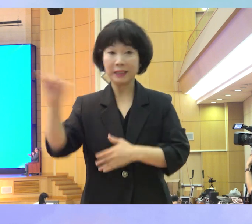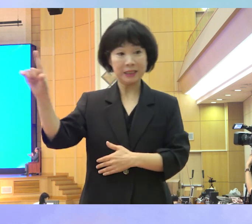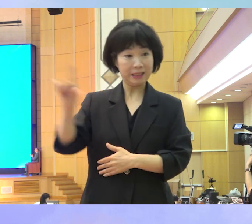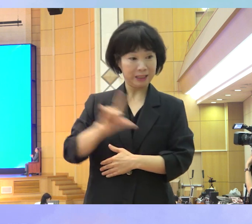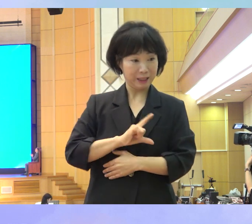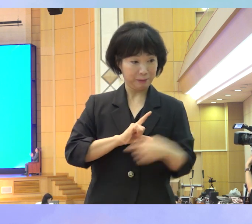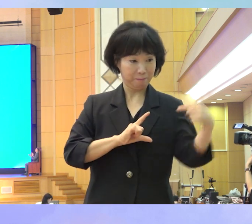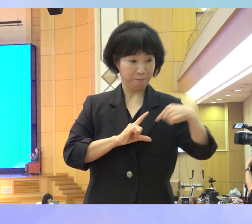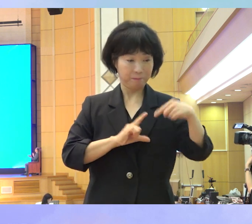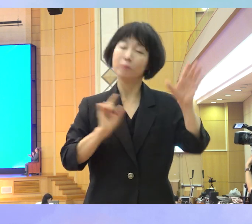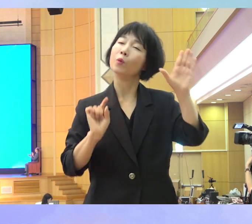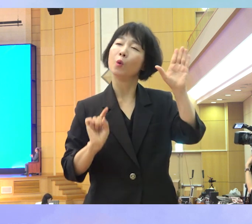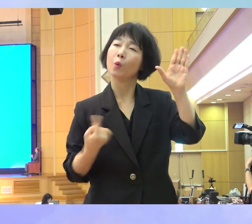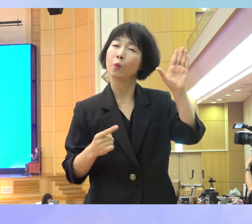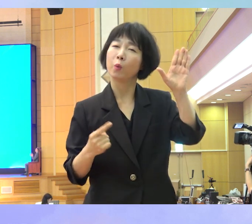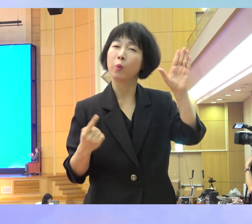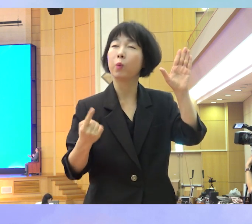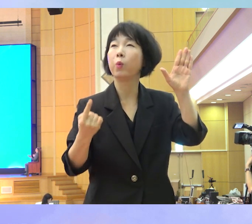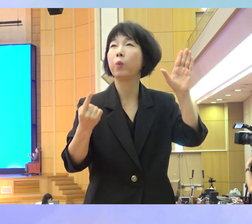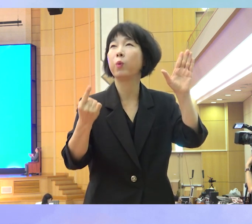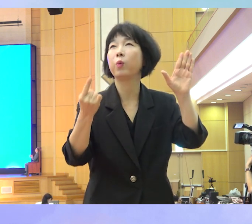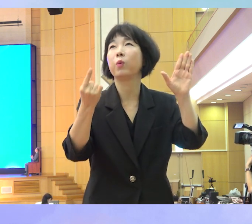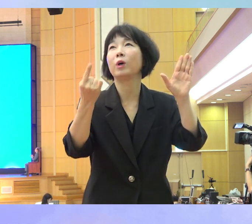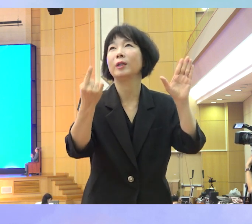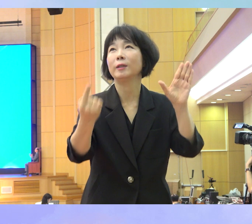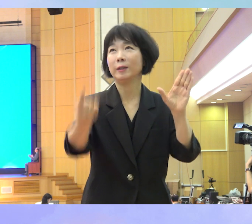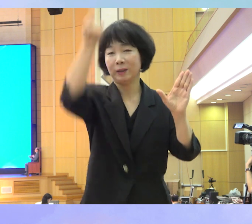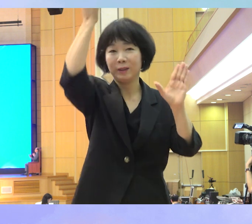주의 이름 높이며